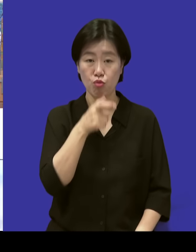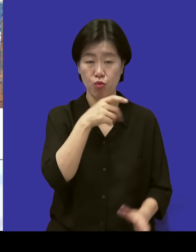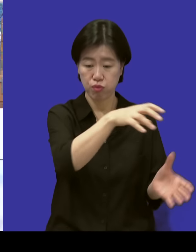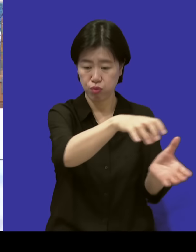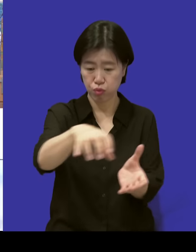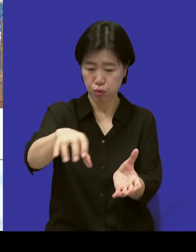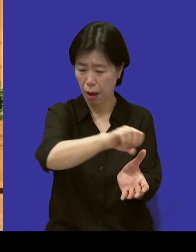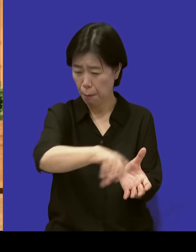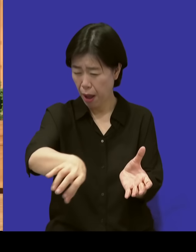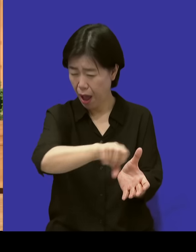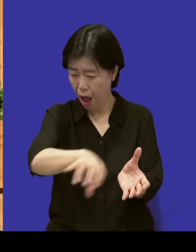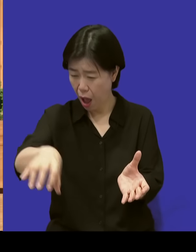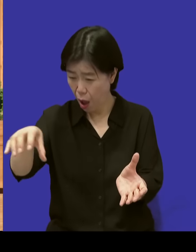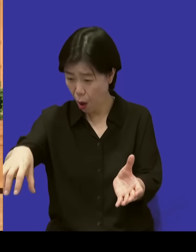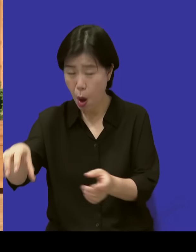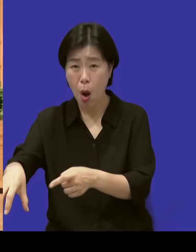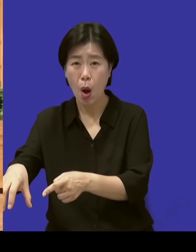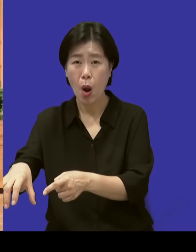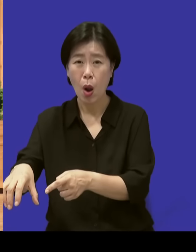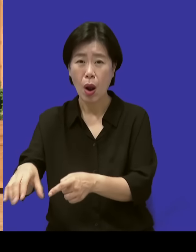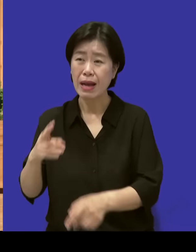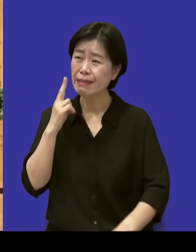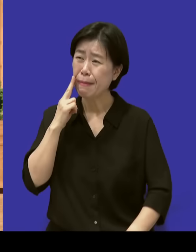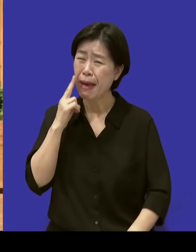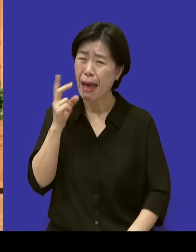배수로에 담배공차 다 떠져 있는 거예요. 이렇게. 엄청 많잖아요.